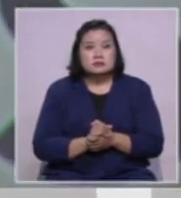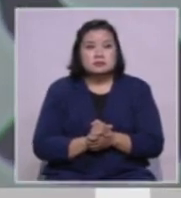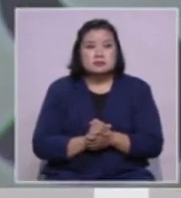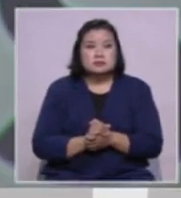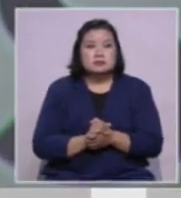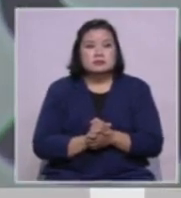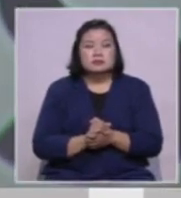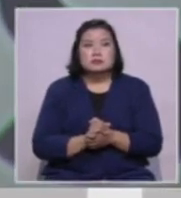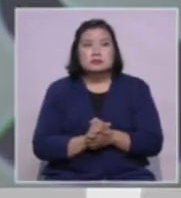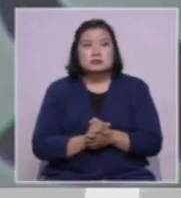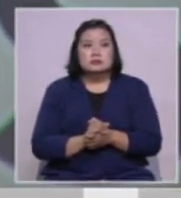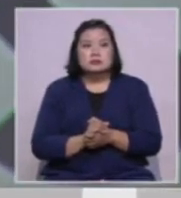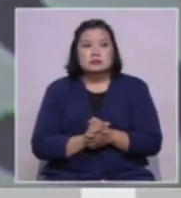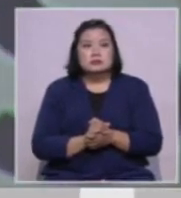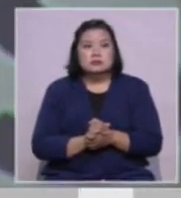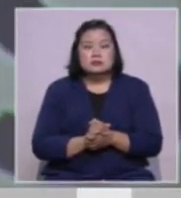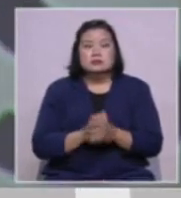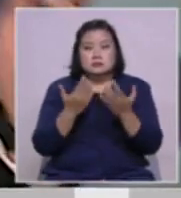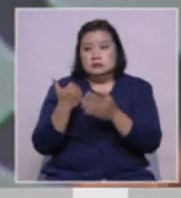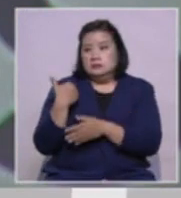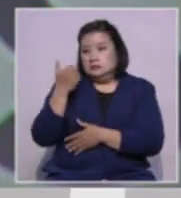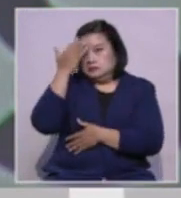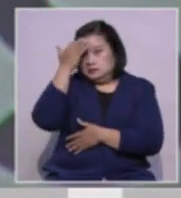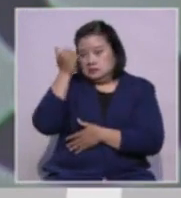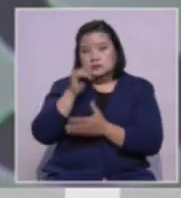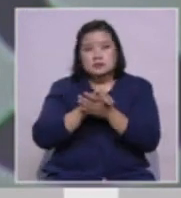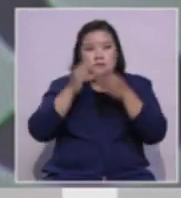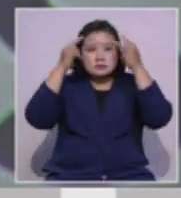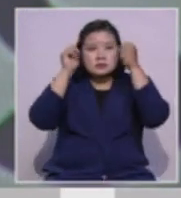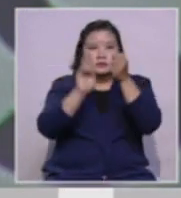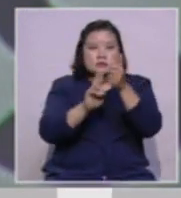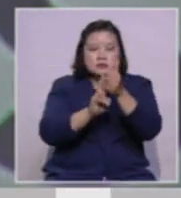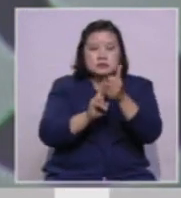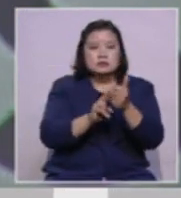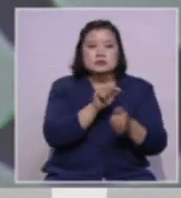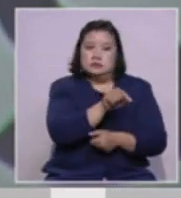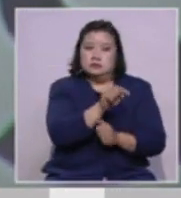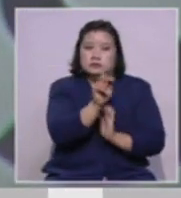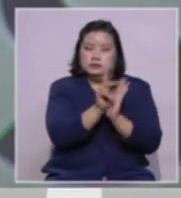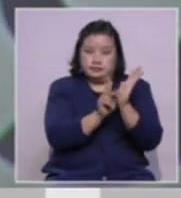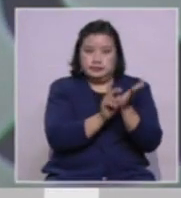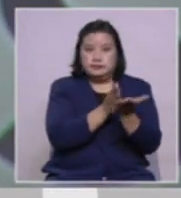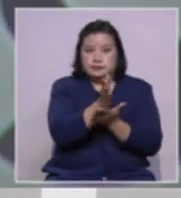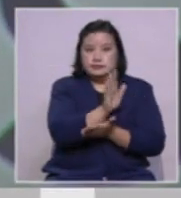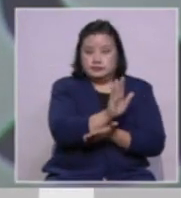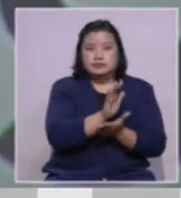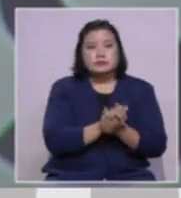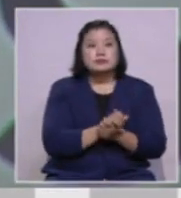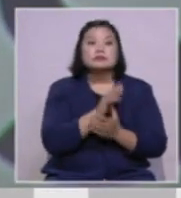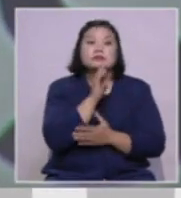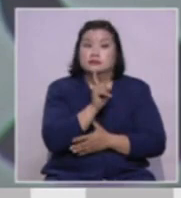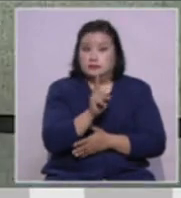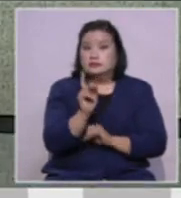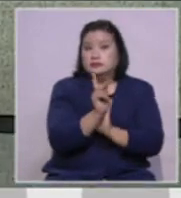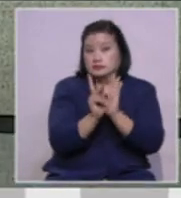นี่ยก็พูดคุยกันแหละทางด้านของคุณวิษณุก็ย้อนกลับมาที่คุณวิษณุตลอดเวลาเนี่ยนะครับคุณวิษณุก็บอกว่าเฮ้ยถ้าตามเรื่องกฎหมาย